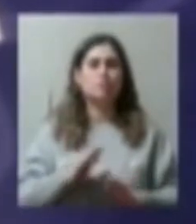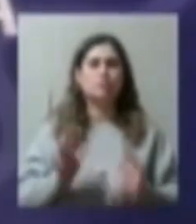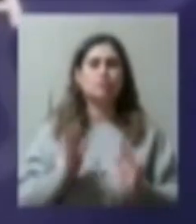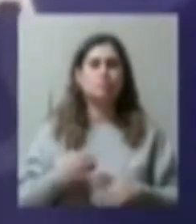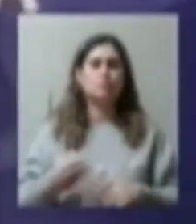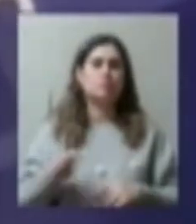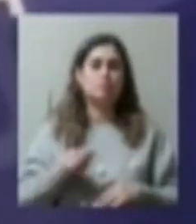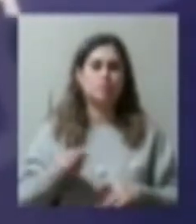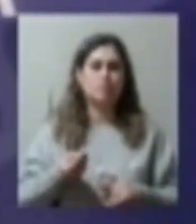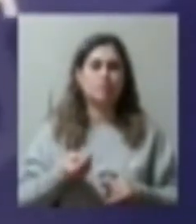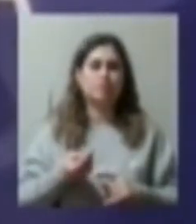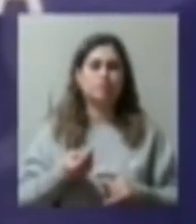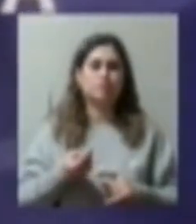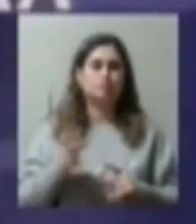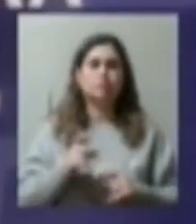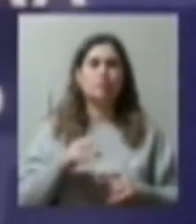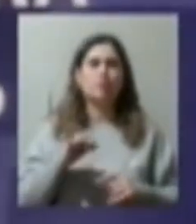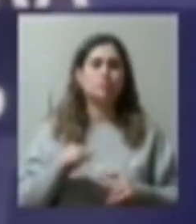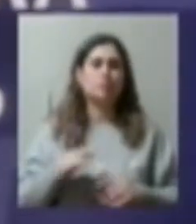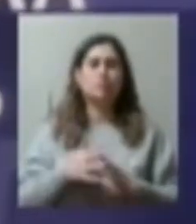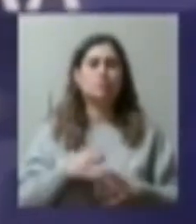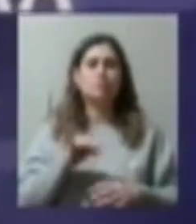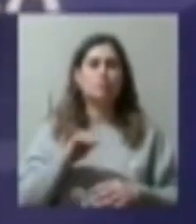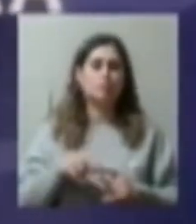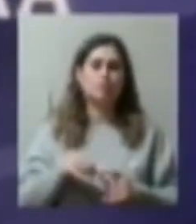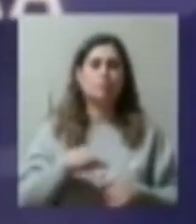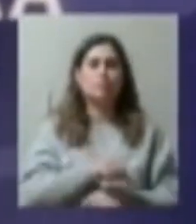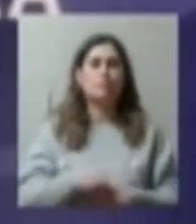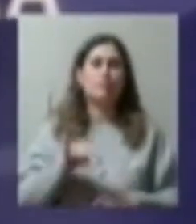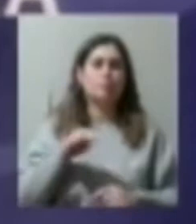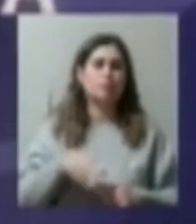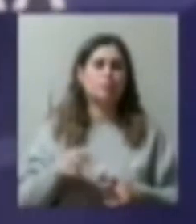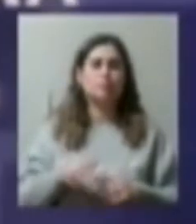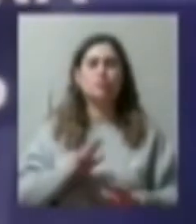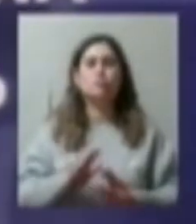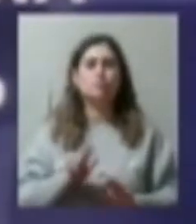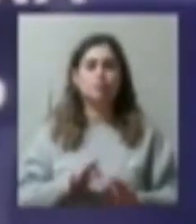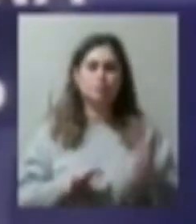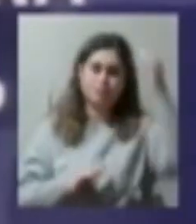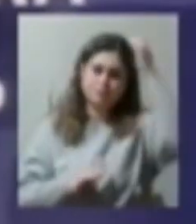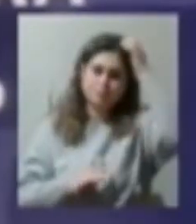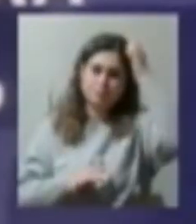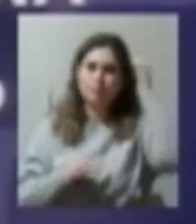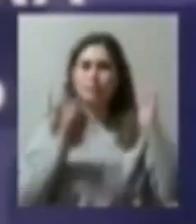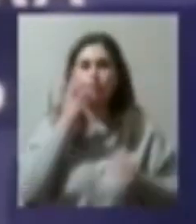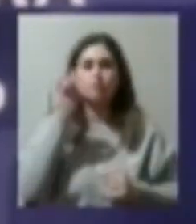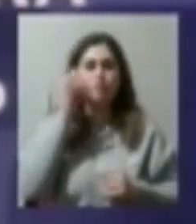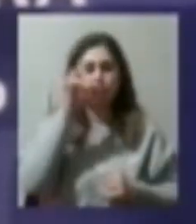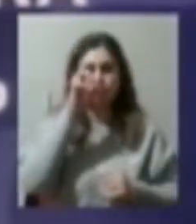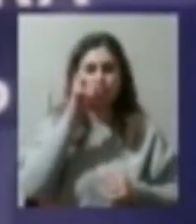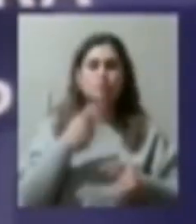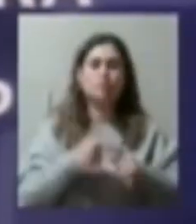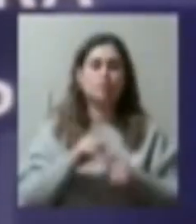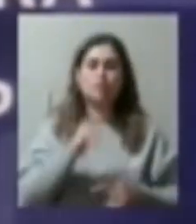землями в межах населеного пункту, за межами населеного пункту розпоряджалася держава. Да? І за цей